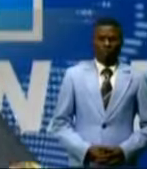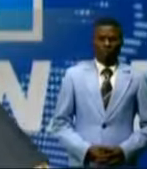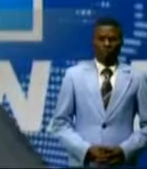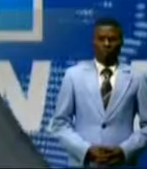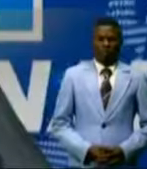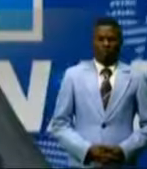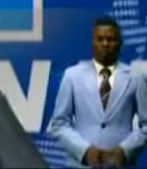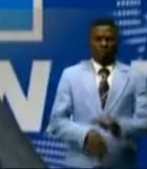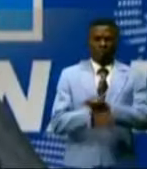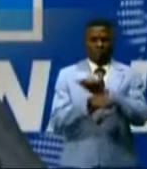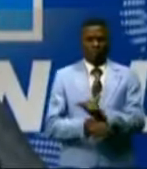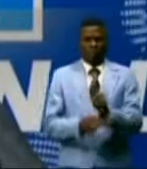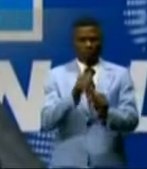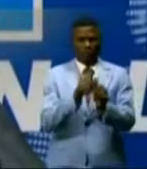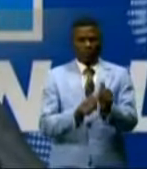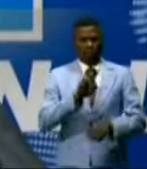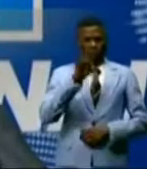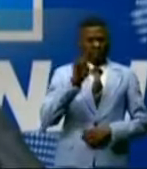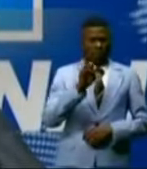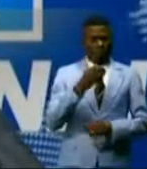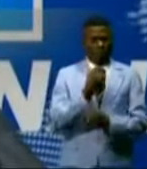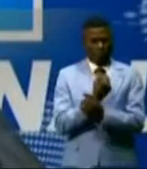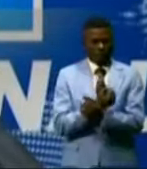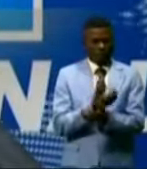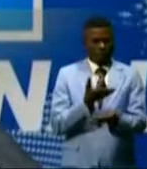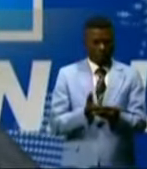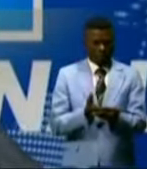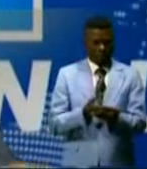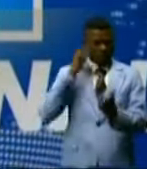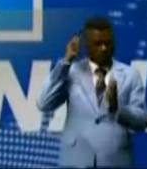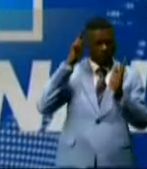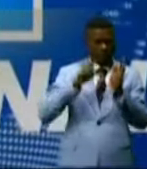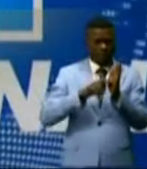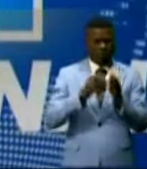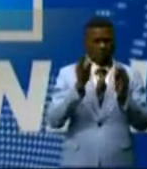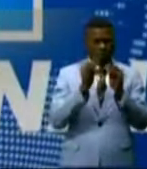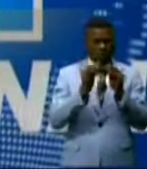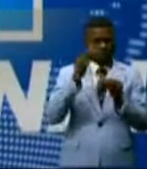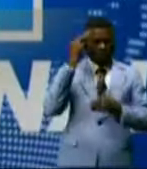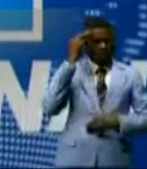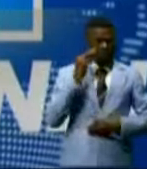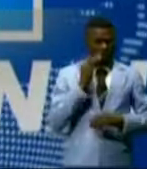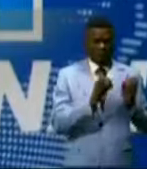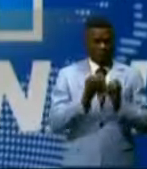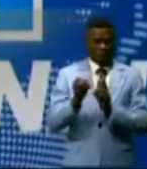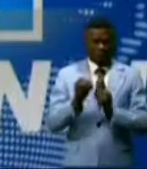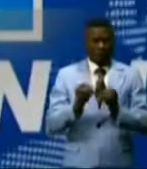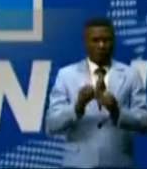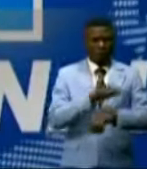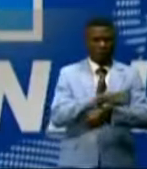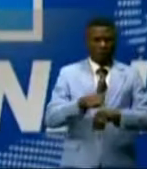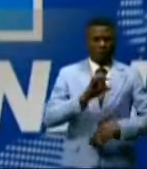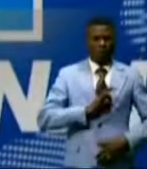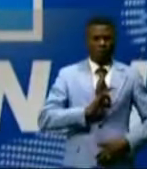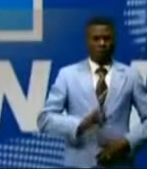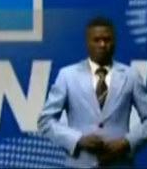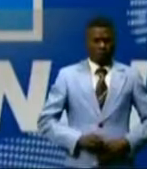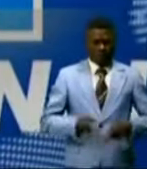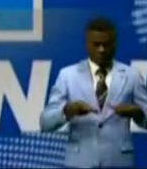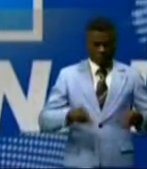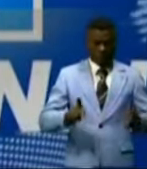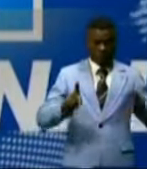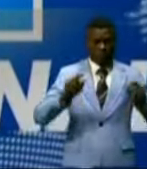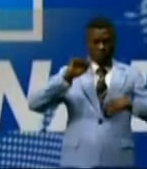La tradition de chaque vendredi a été respectée au gouvernement. Le Conseil des ministres a vécu à la Cité de l'Union africaine sous la houlette